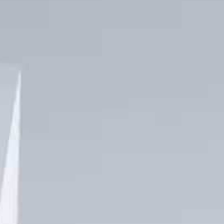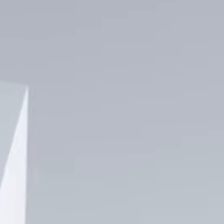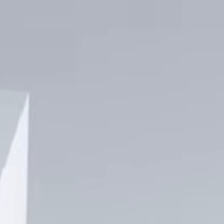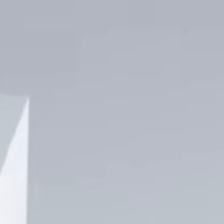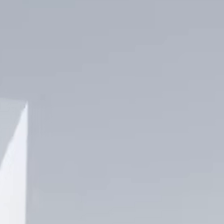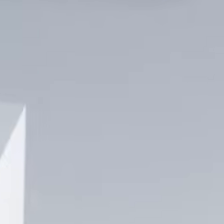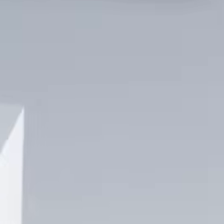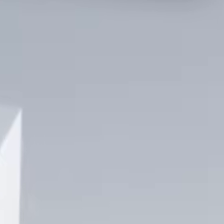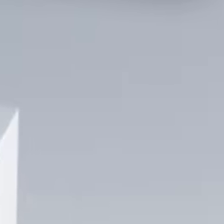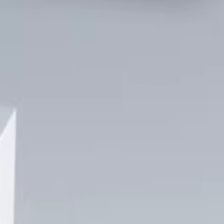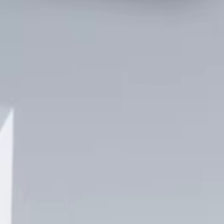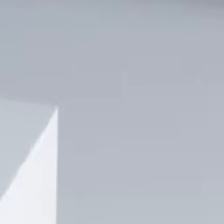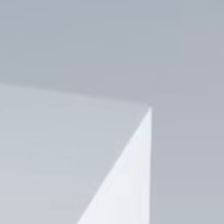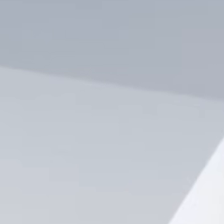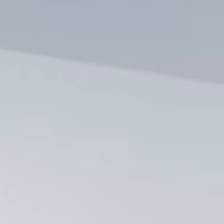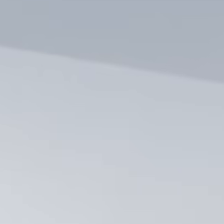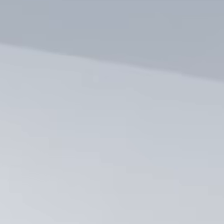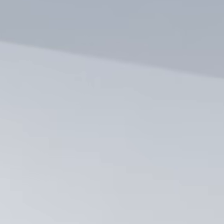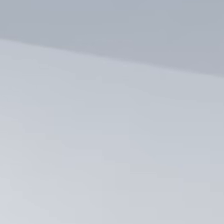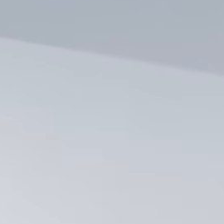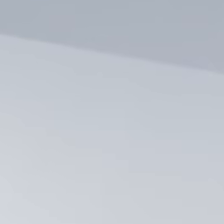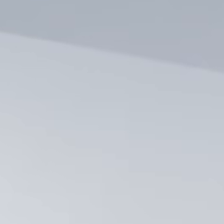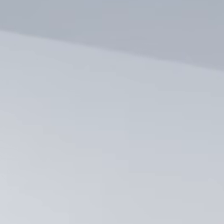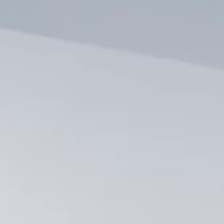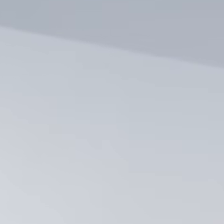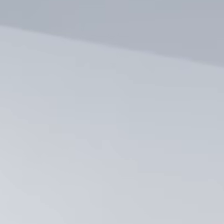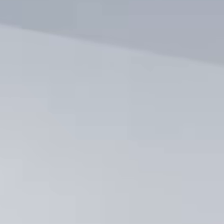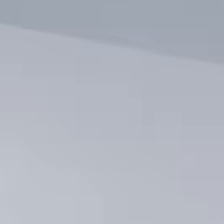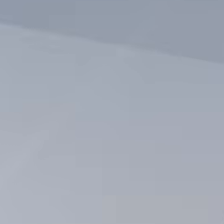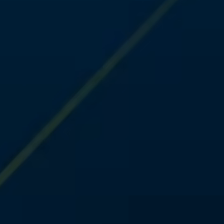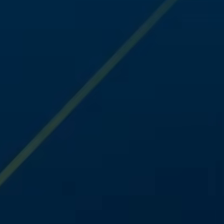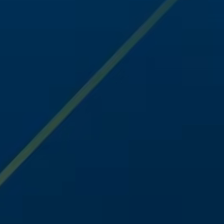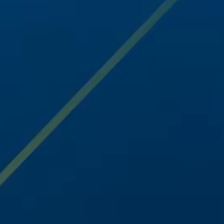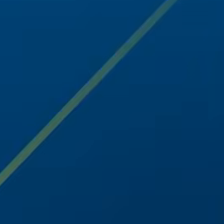cara baru mendapatkan informasi download Metro TV extend